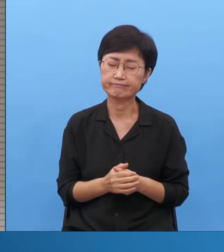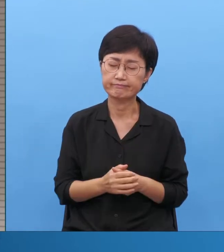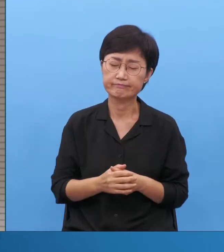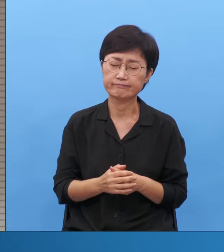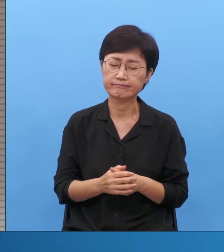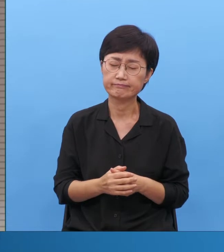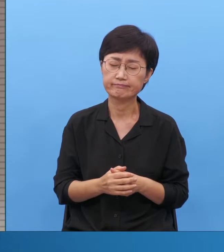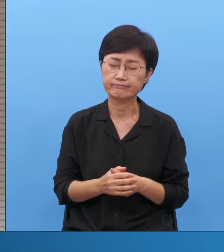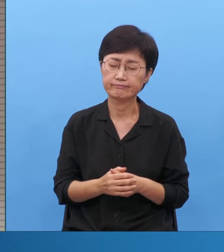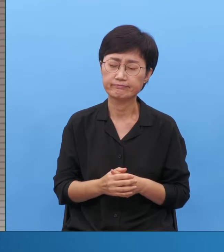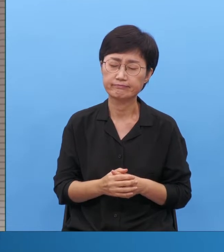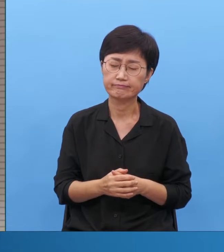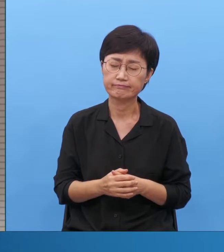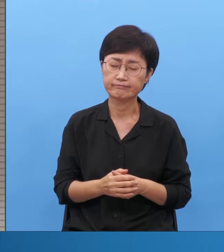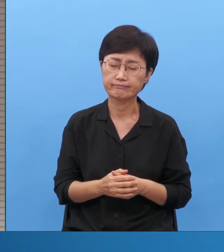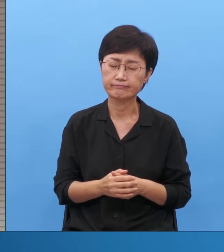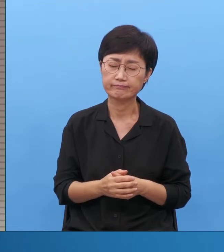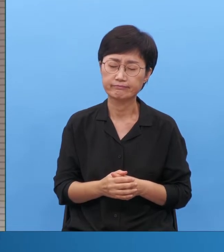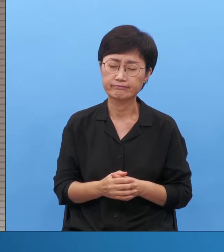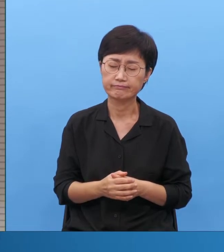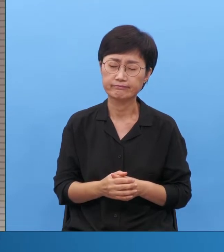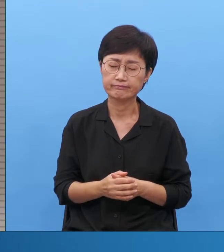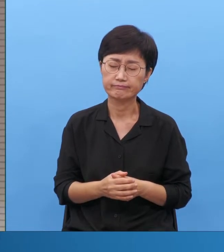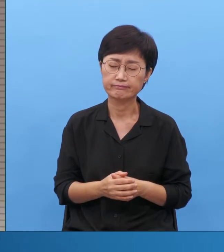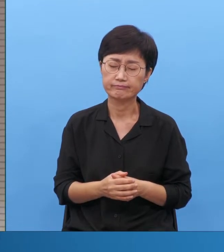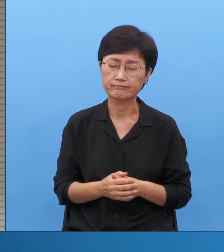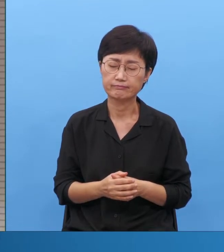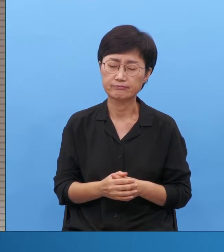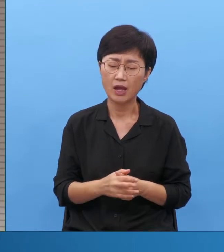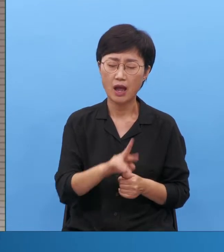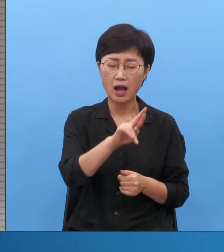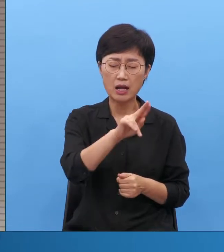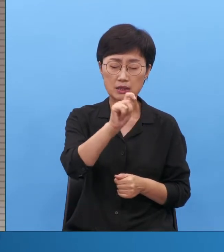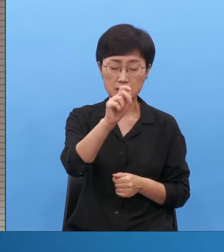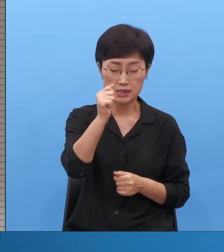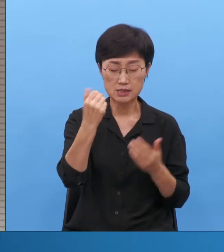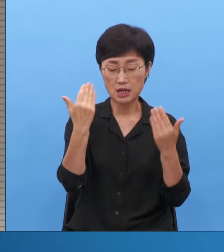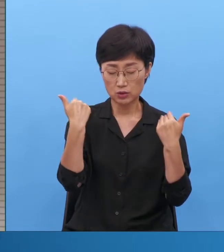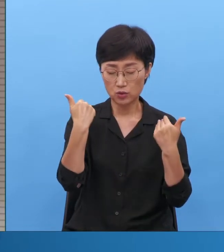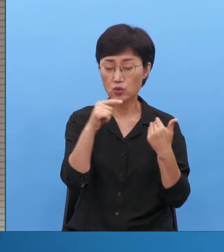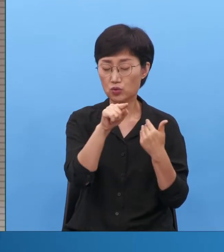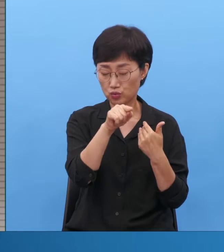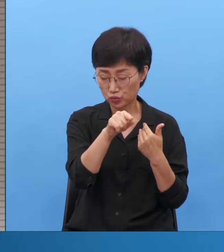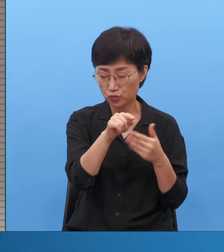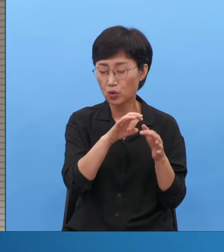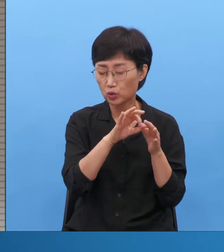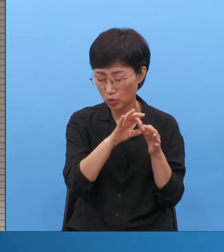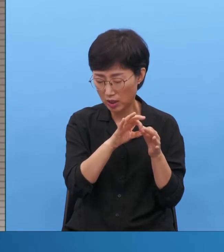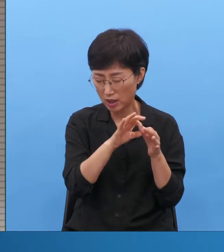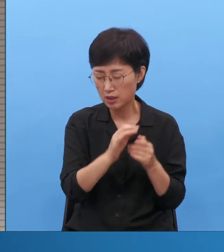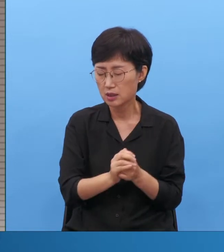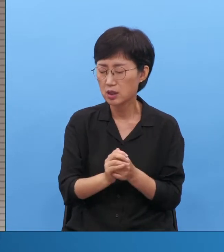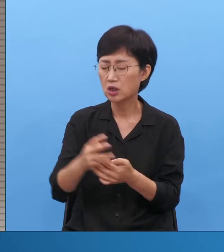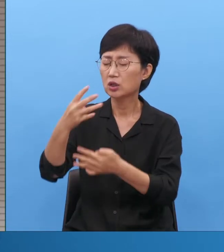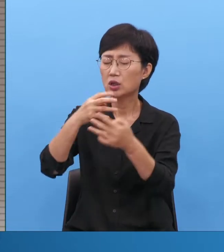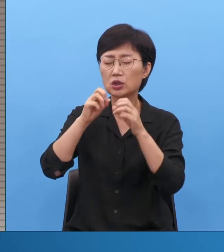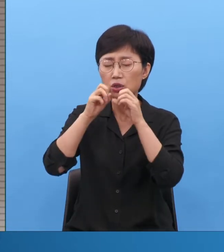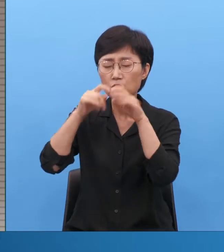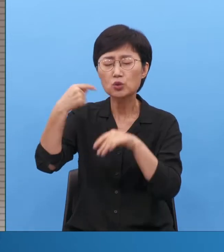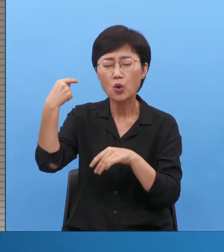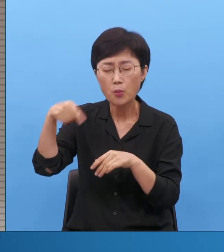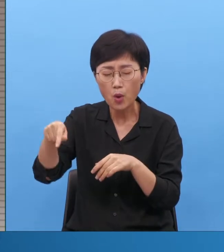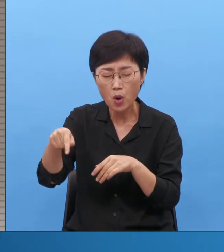evangelism theology and raise up the next generation of spiritual leaders. RTS를 통하여 전도 모델의 증거를 우리에게 허락하여 주시옵소서. Through